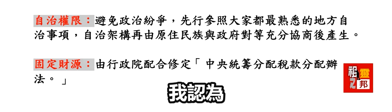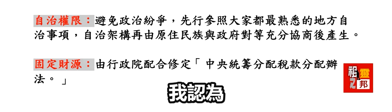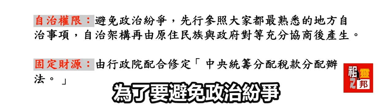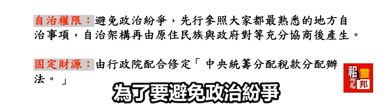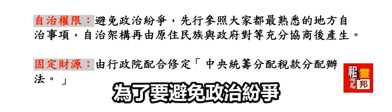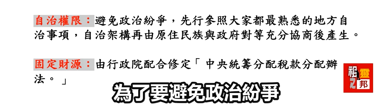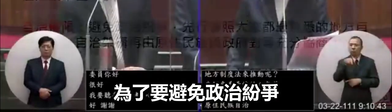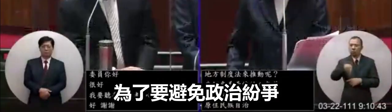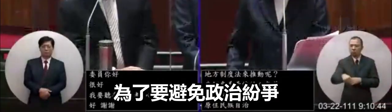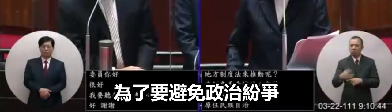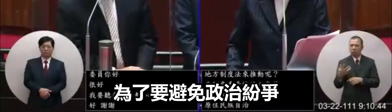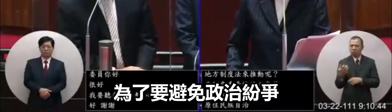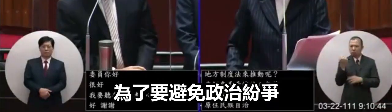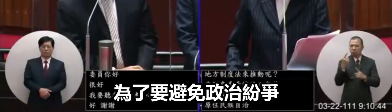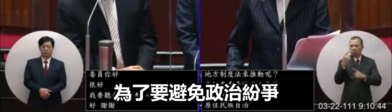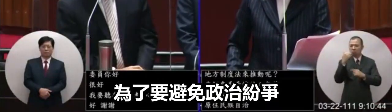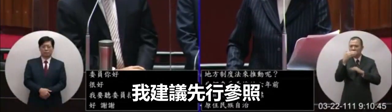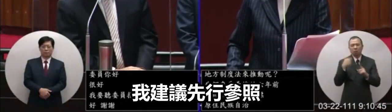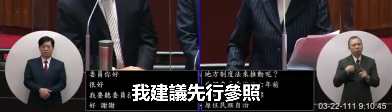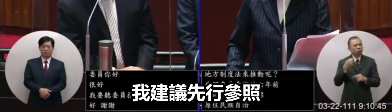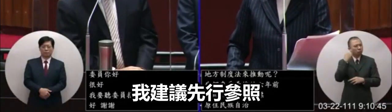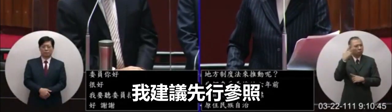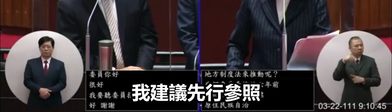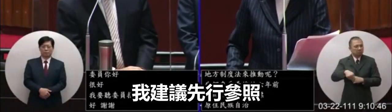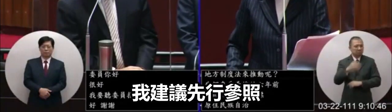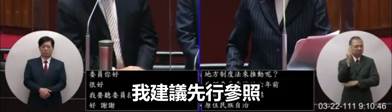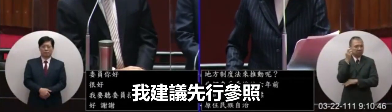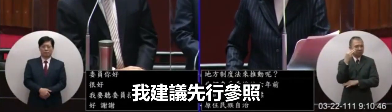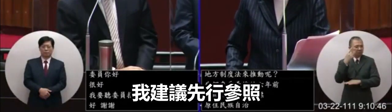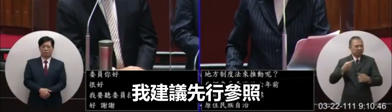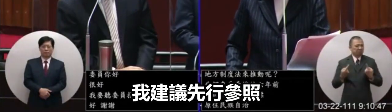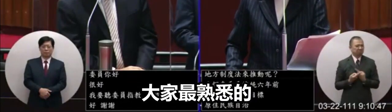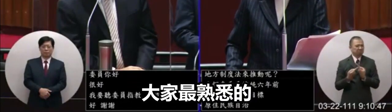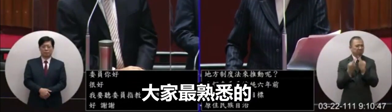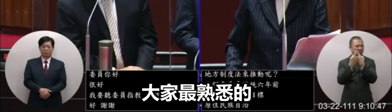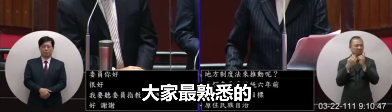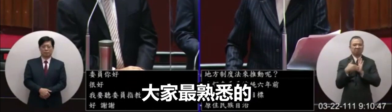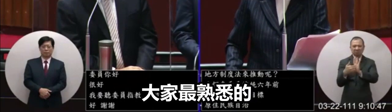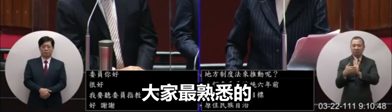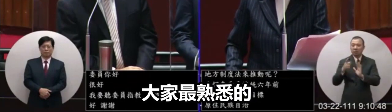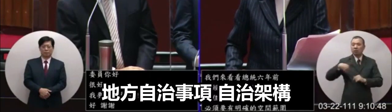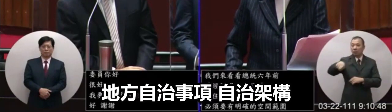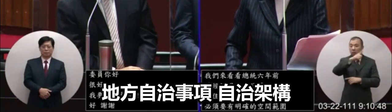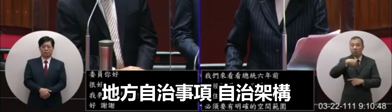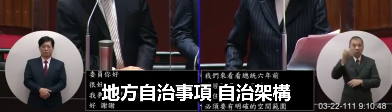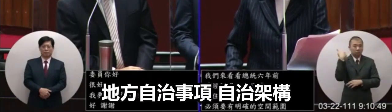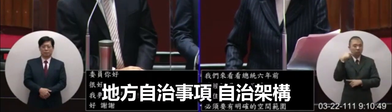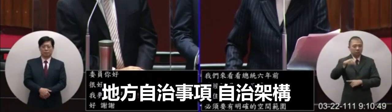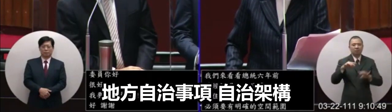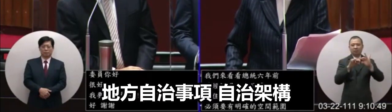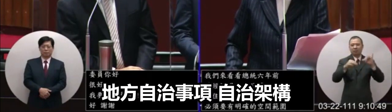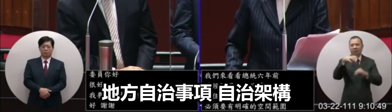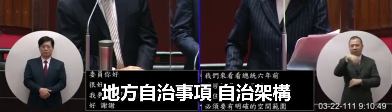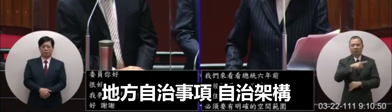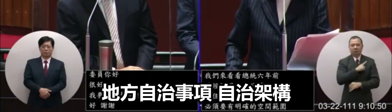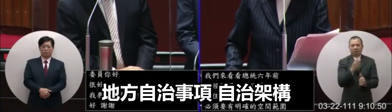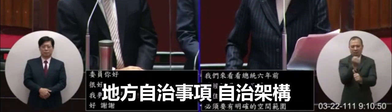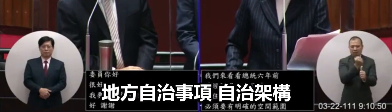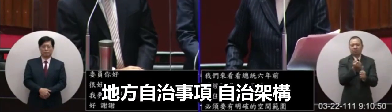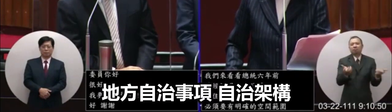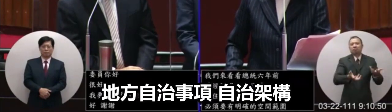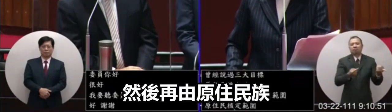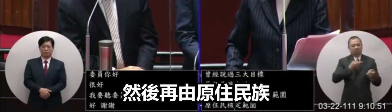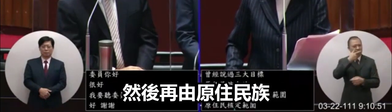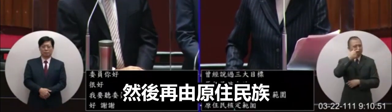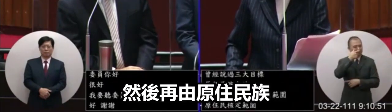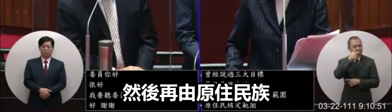我认为为了要避免政治纷争，我建议先行参照大家最熟悉的地方自治事项、自治